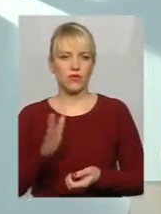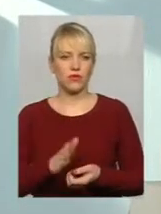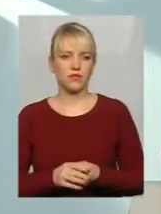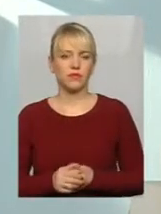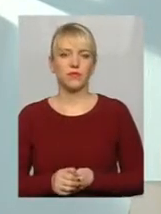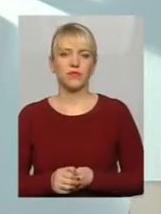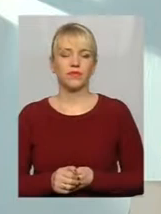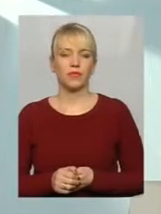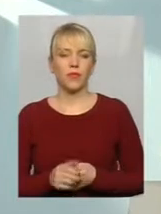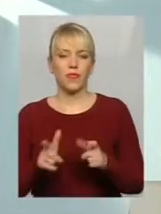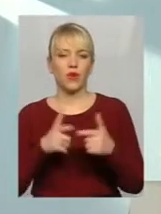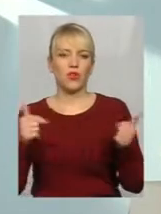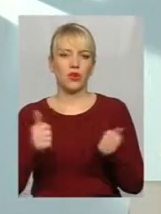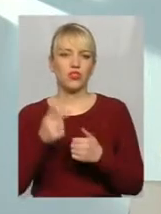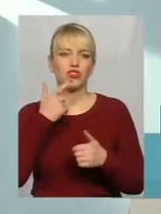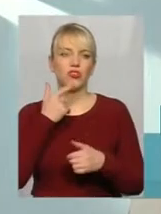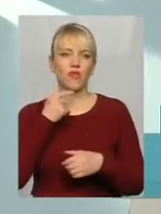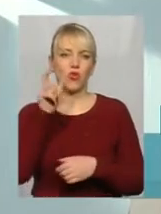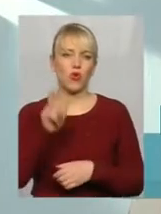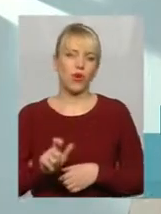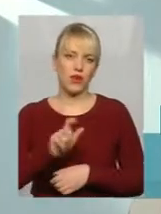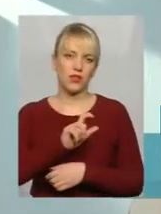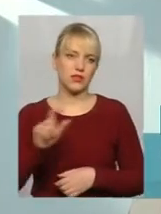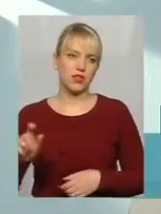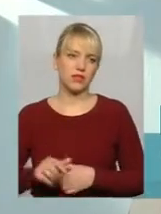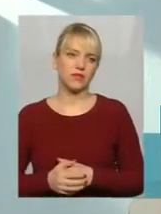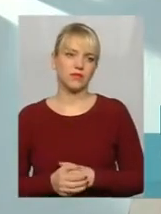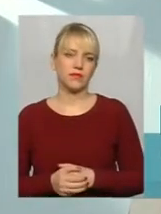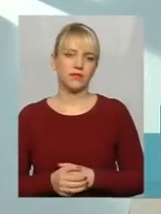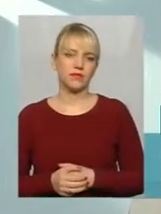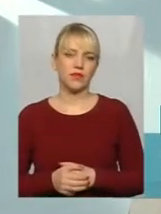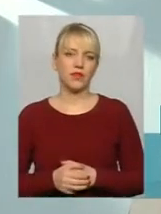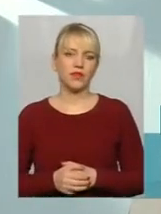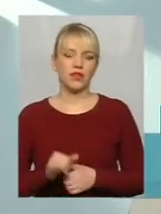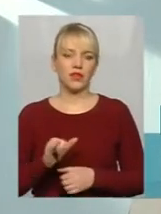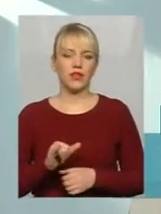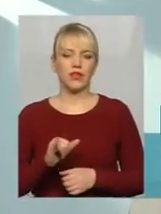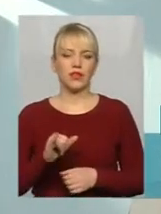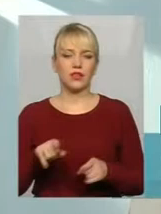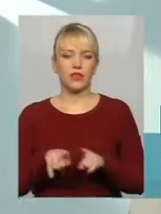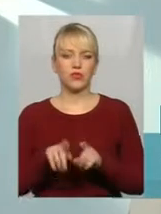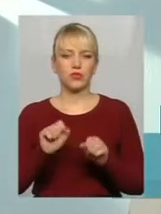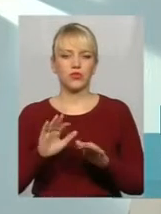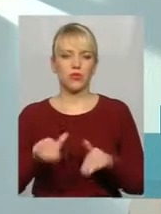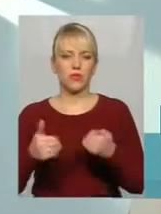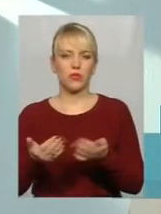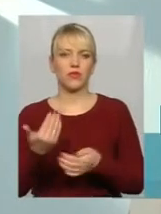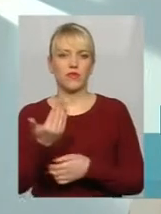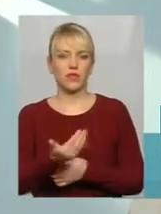скажімо так, організаціях Червоного Хреста і Полумісяця. Також може бути їм